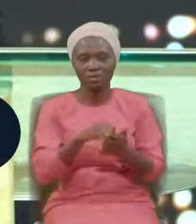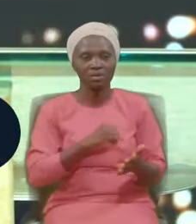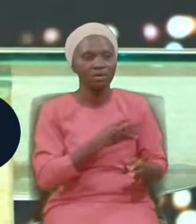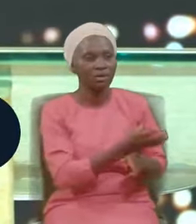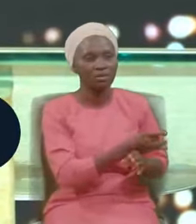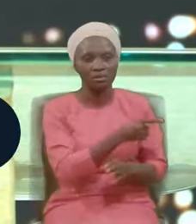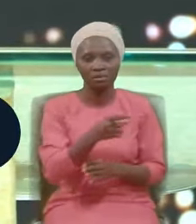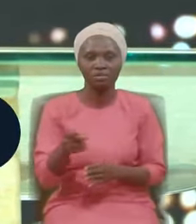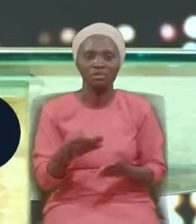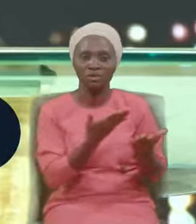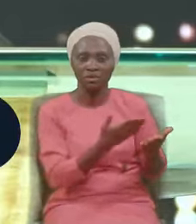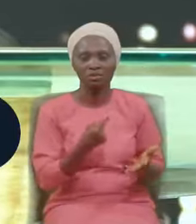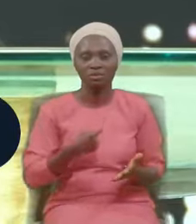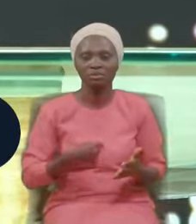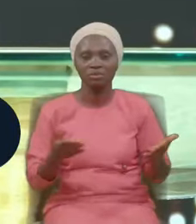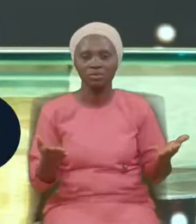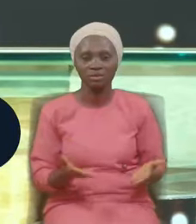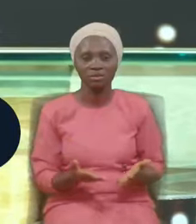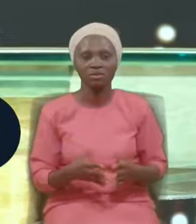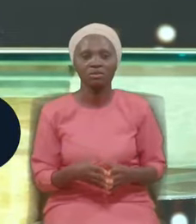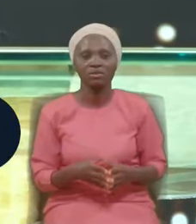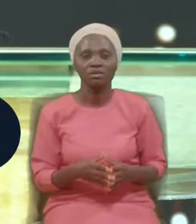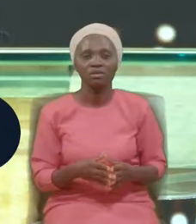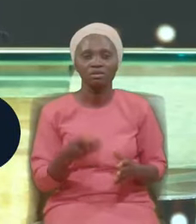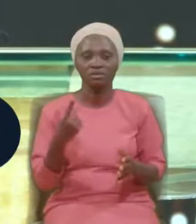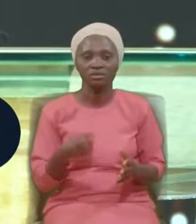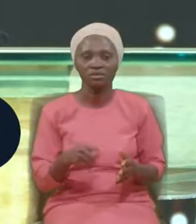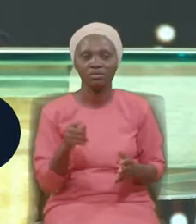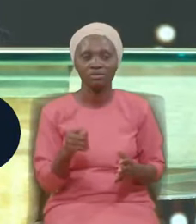Abiathar apporta l'éphod à David.